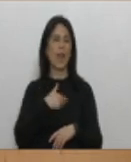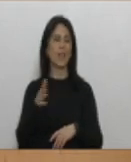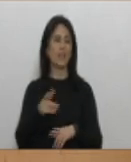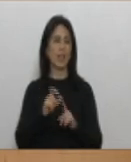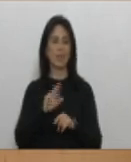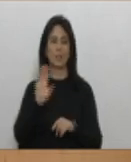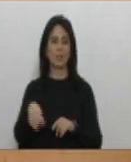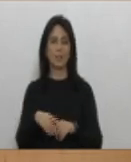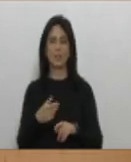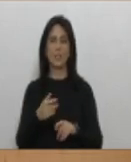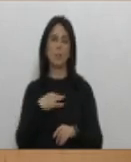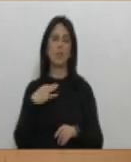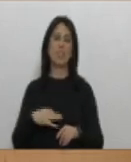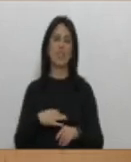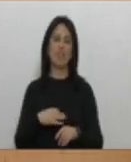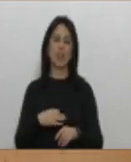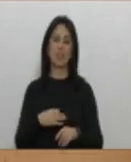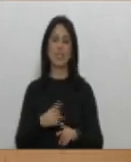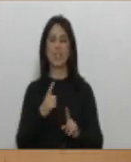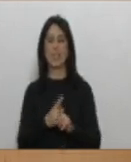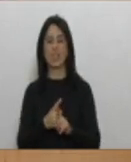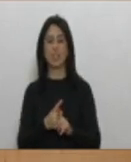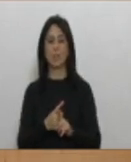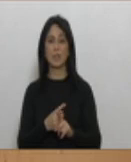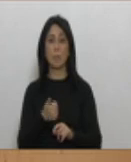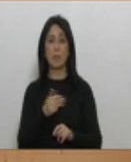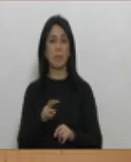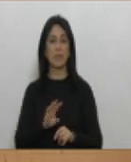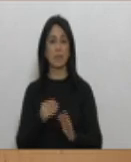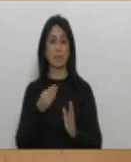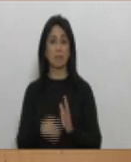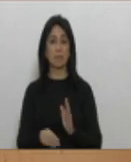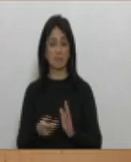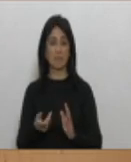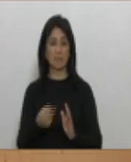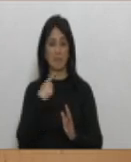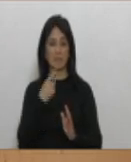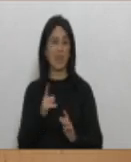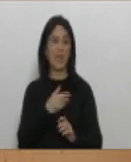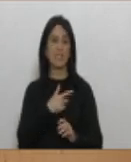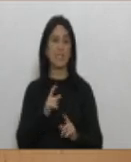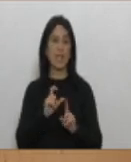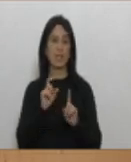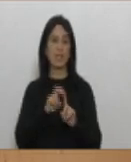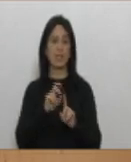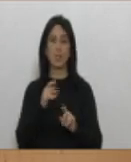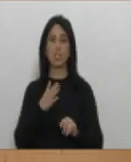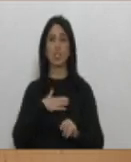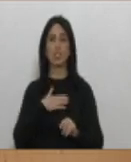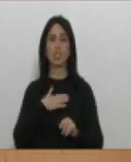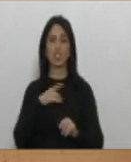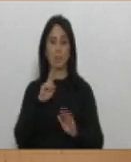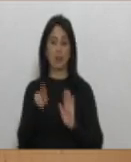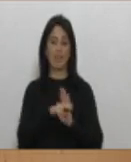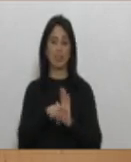დაუძახეთ, გინდ მდივანი დაუძახეთ, გინდ თანაშემწე, გინდ რა ვიცი, რაც გინდა ის დაუძახეთ, იმიტომ რომ ეს არის ჩემი ქვეშევდომი